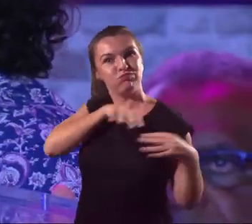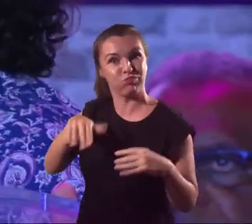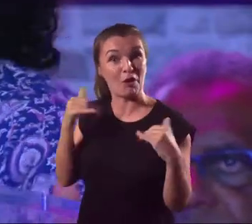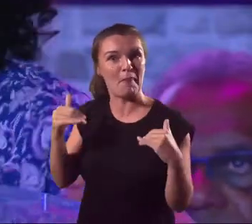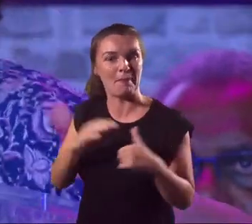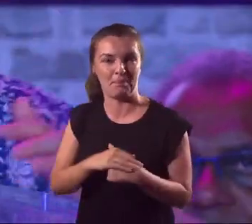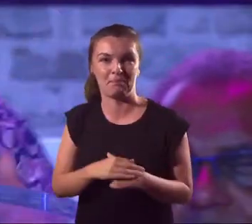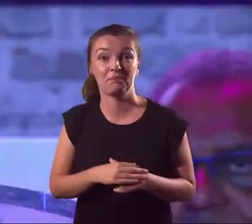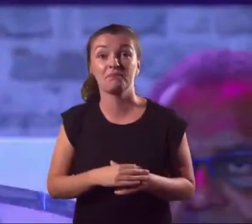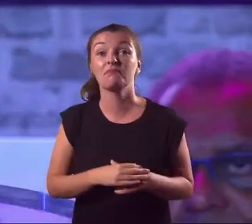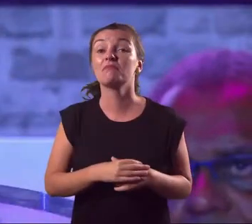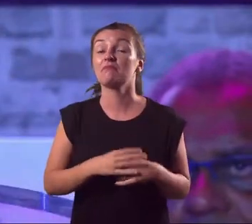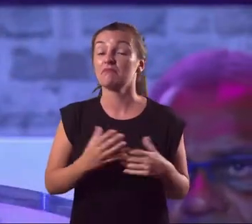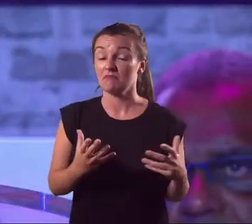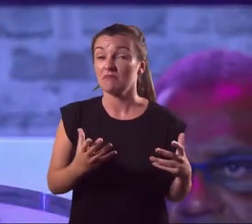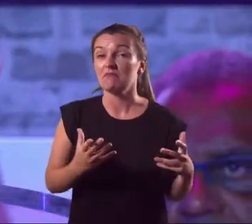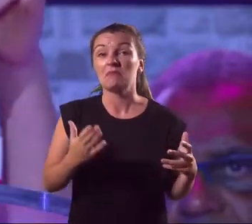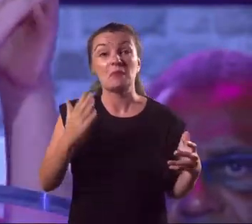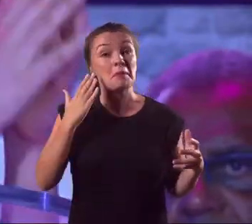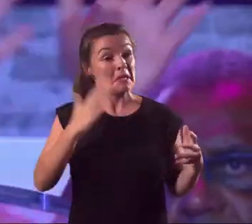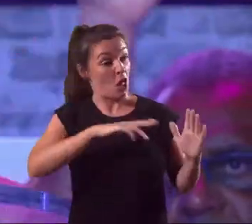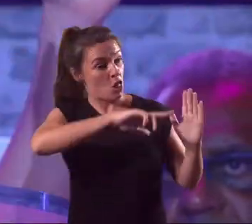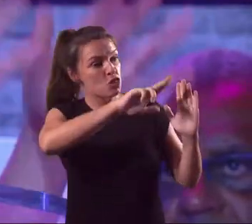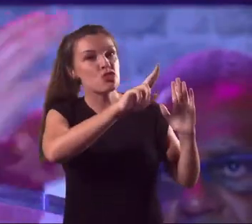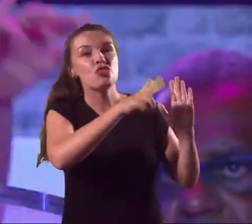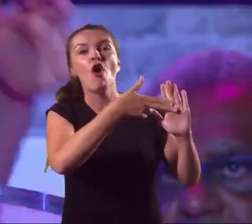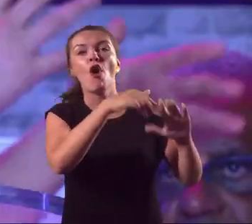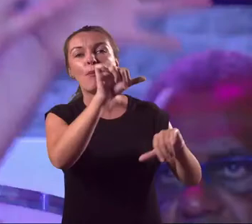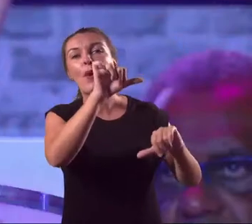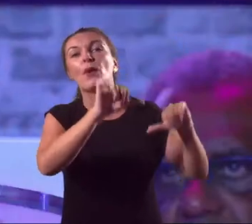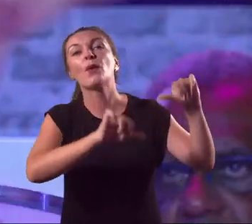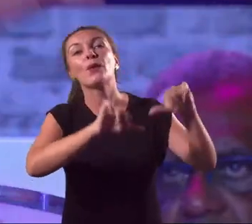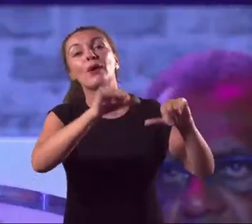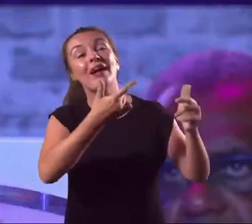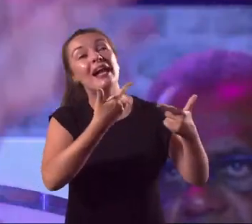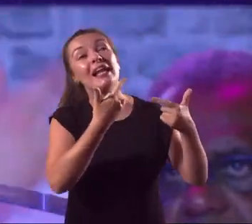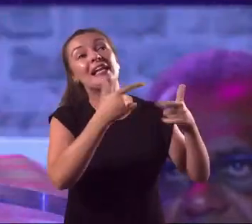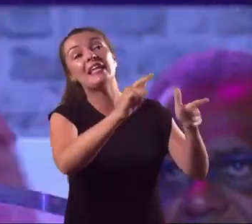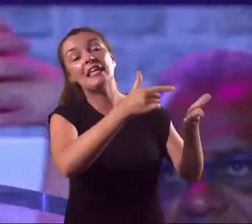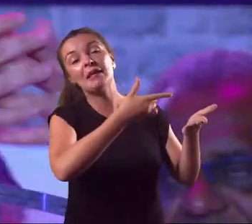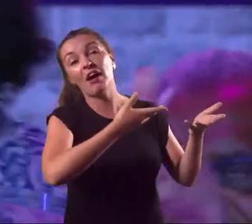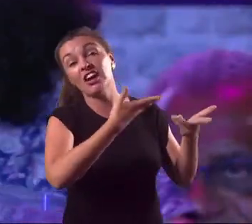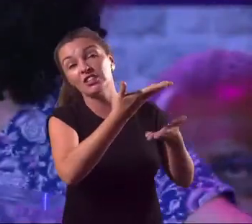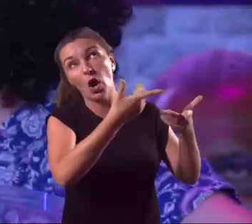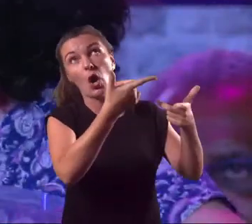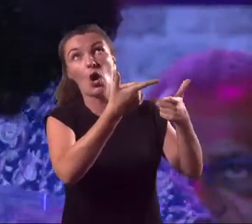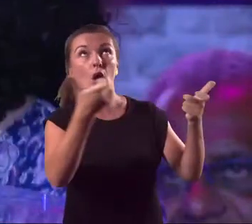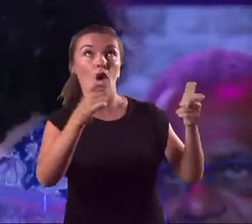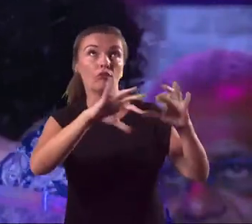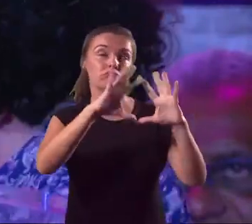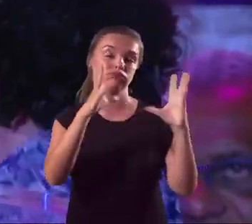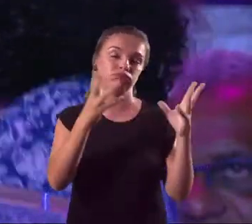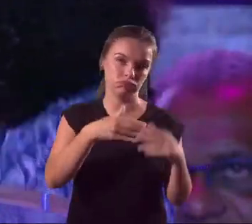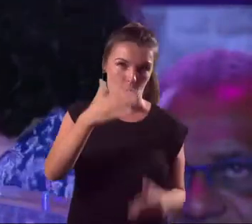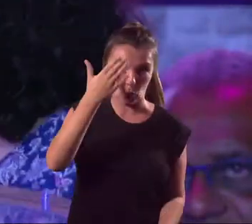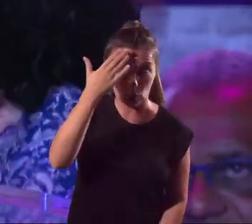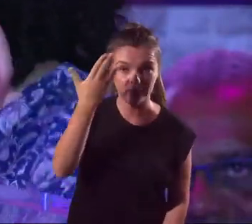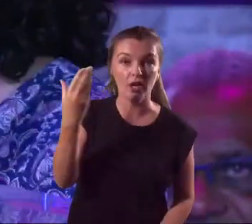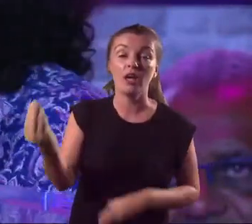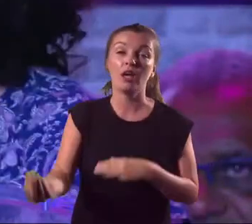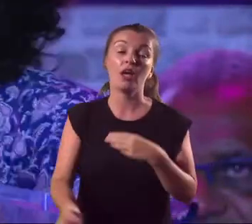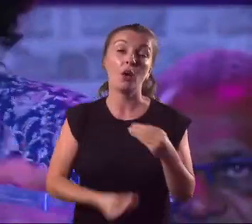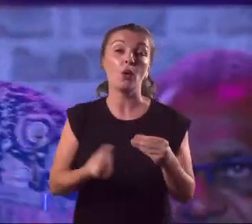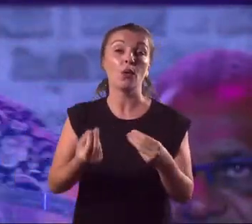il s'agit d'appliquer les normes de concurrence libre et non faussée, ou des accords de libre-échange, ou